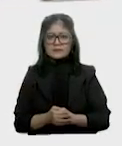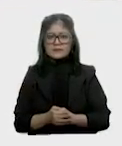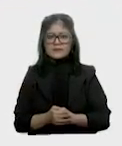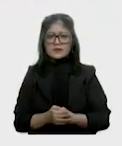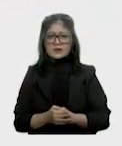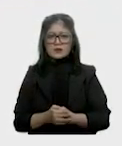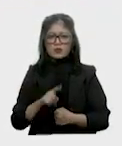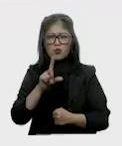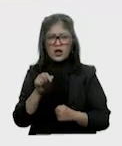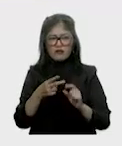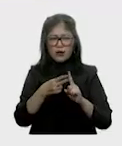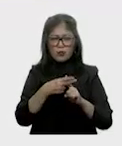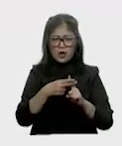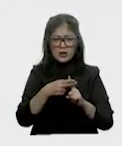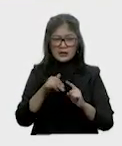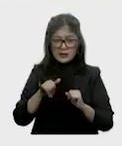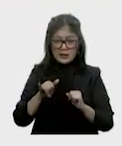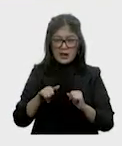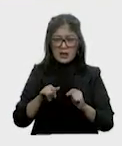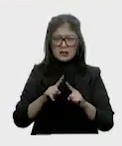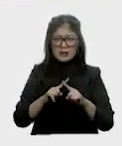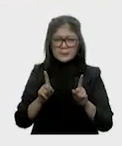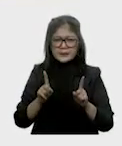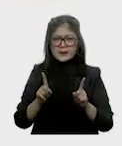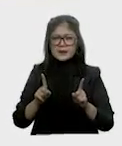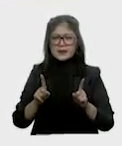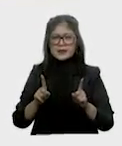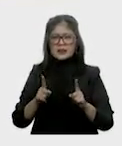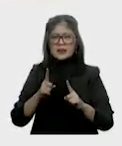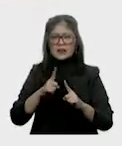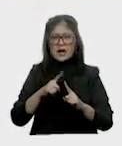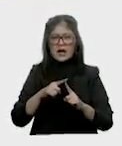Bulan Februari sih. Tapi kalau untuk berapa? Tanggalnya